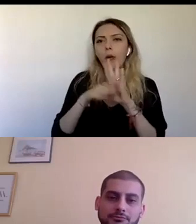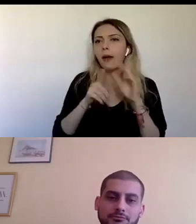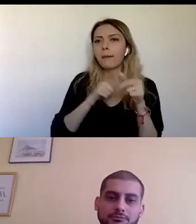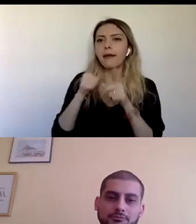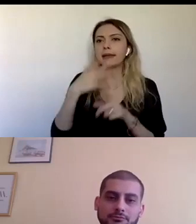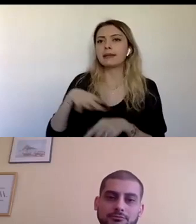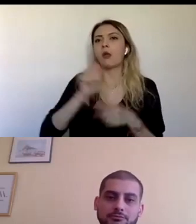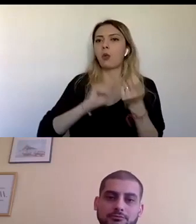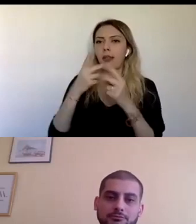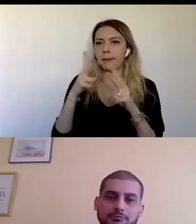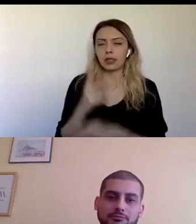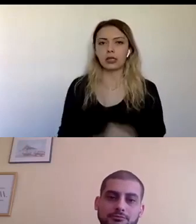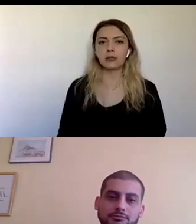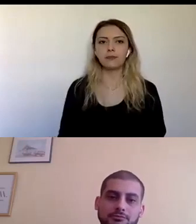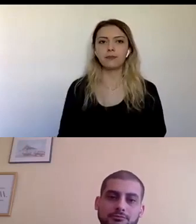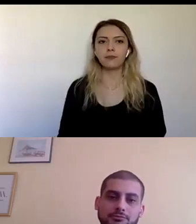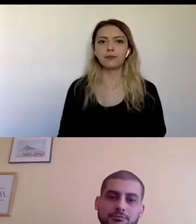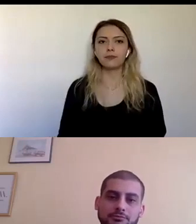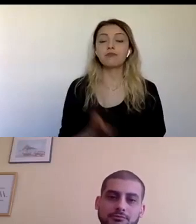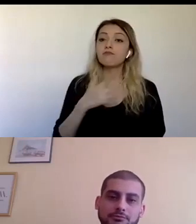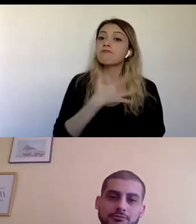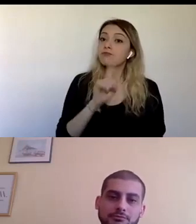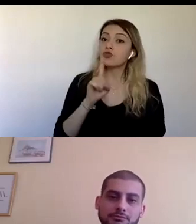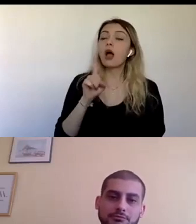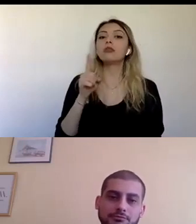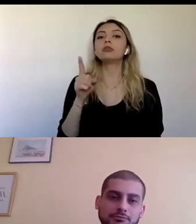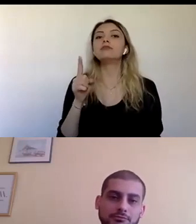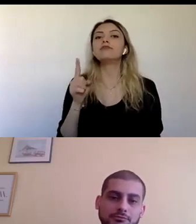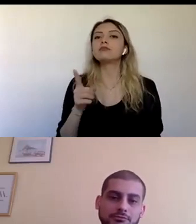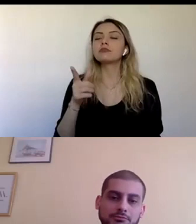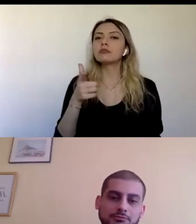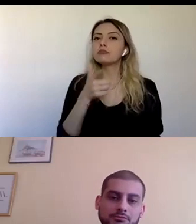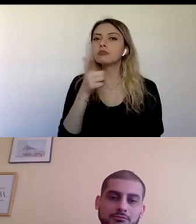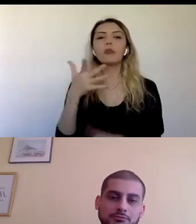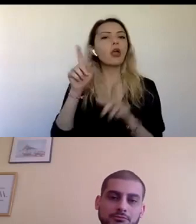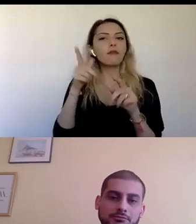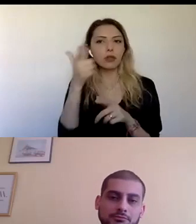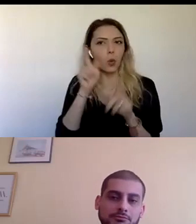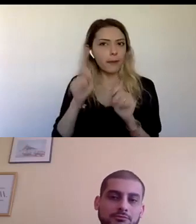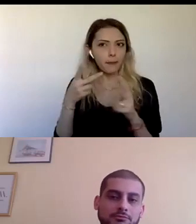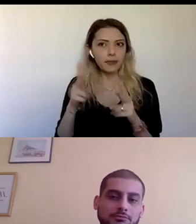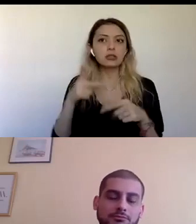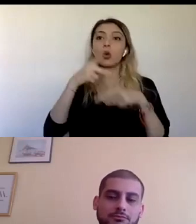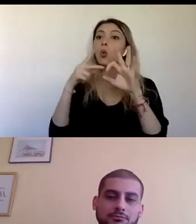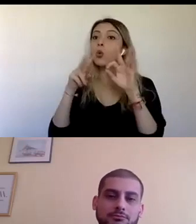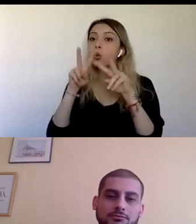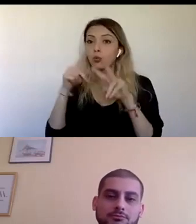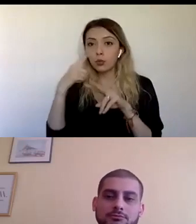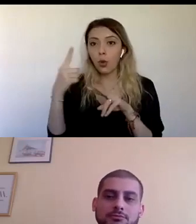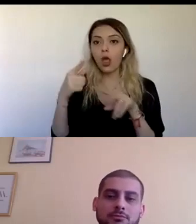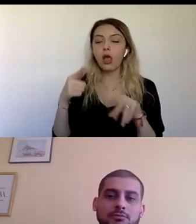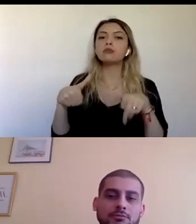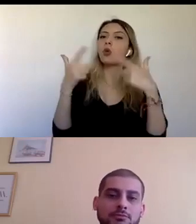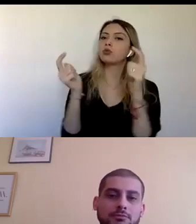çalışmayı daha görünür kılmak için canlı yayınlar yapabilirsiniz sosyal medya hesaplarından. Ya da şu an yaptığımız gibi Zoom üzerinden